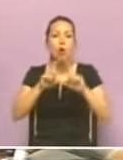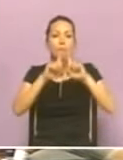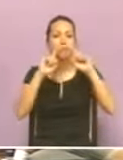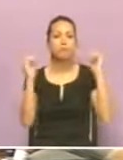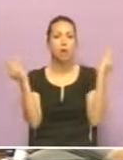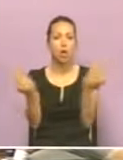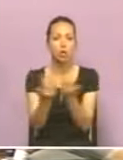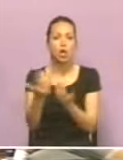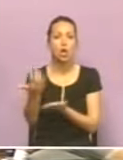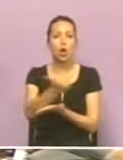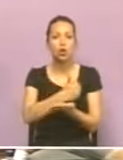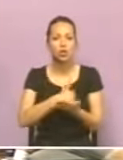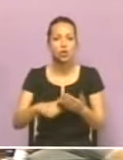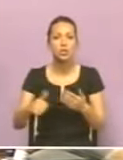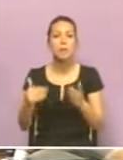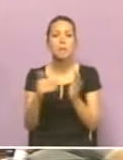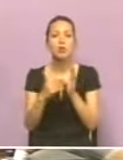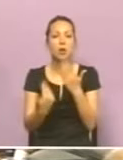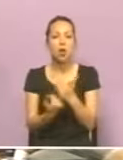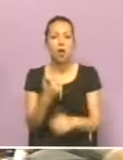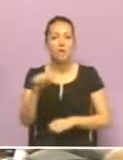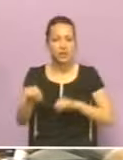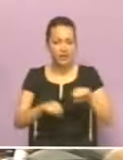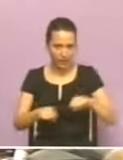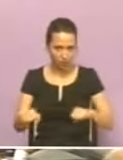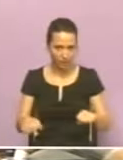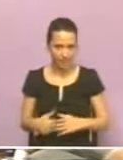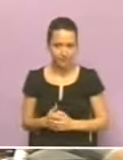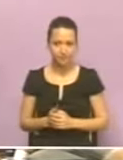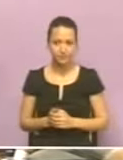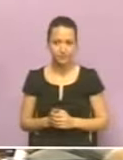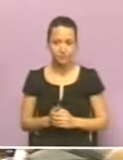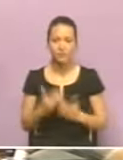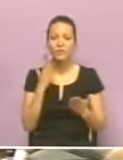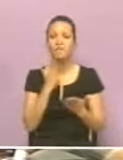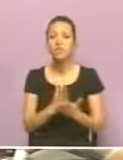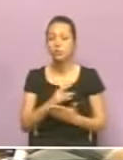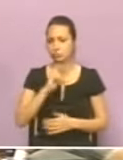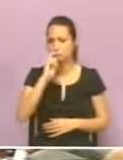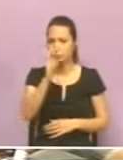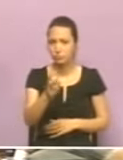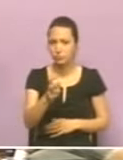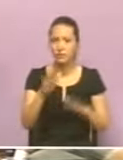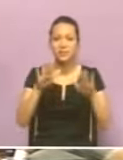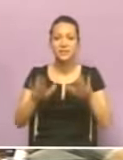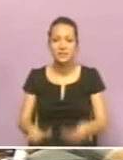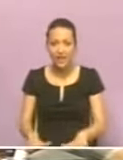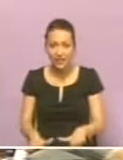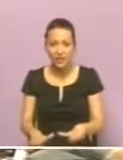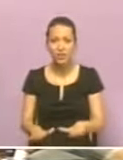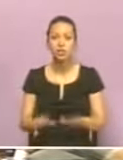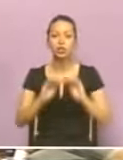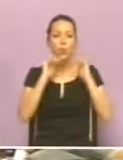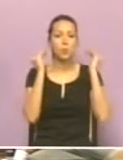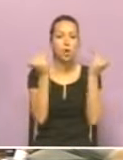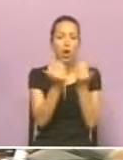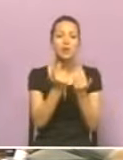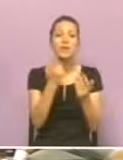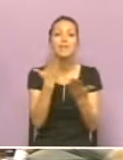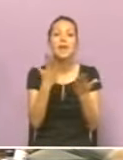za potrebe novoizabranih direktora, i već sam odgovorio na to, dakle, sedeći u prostorijama koje su rukovodioci